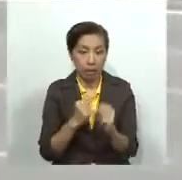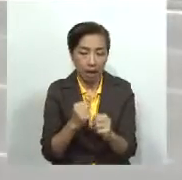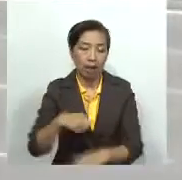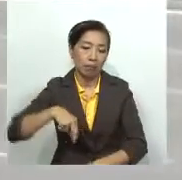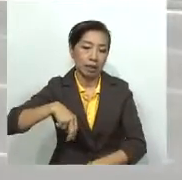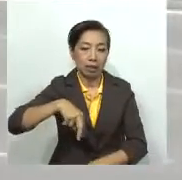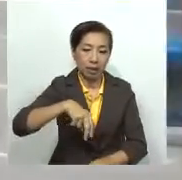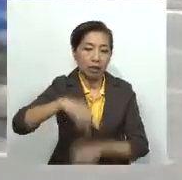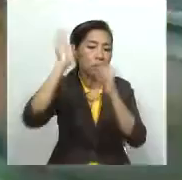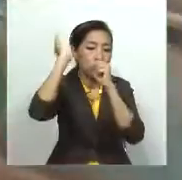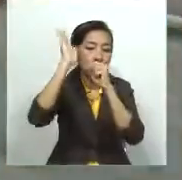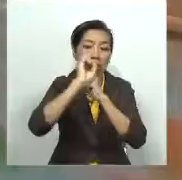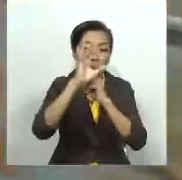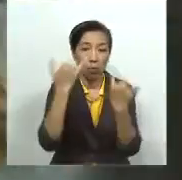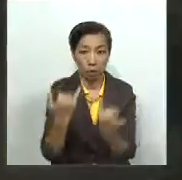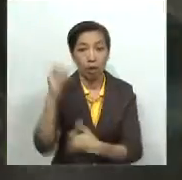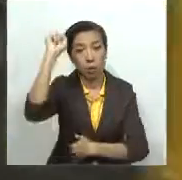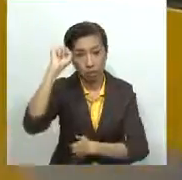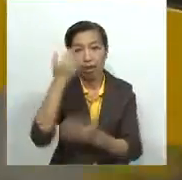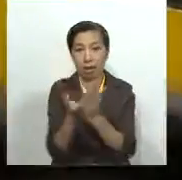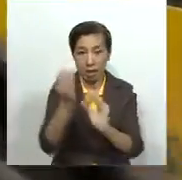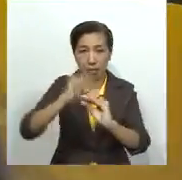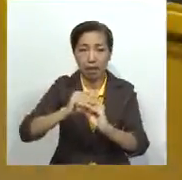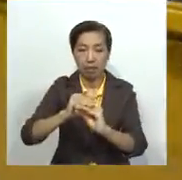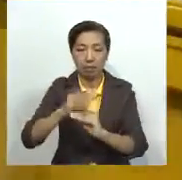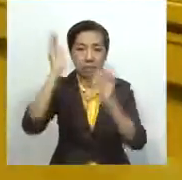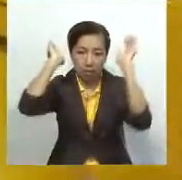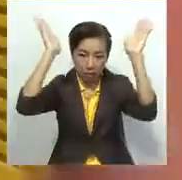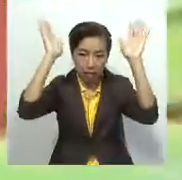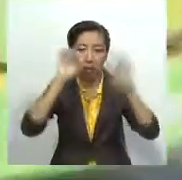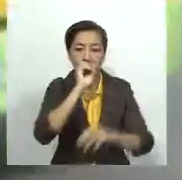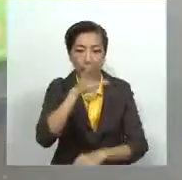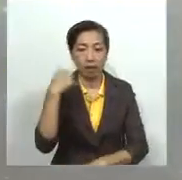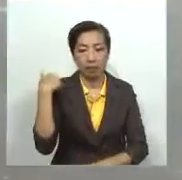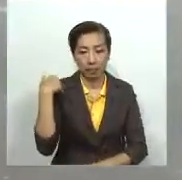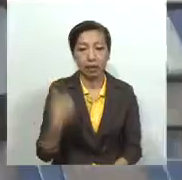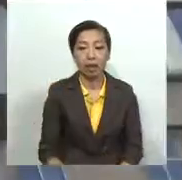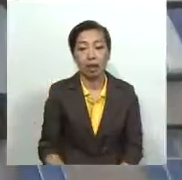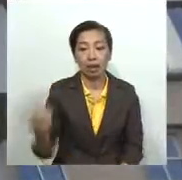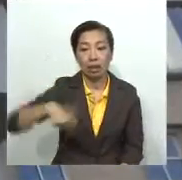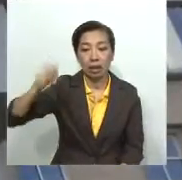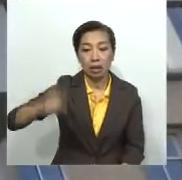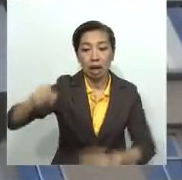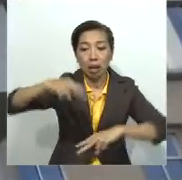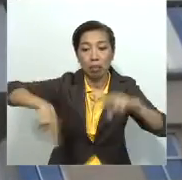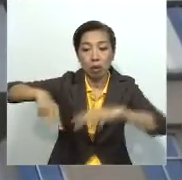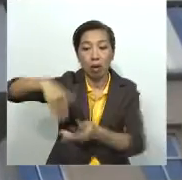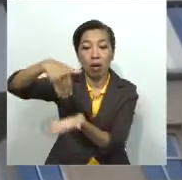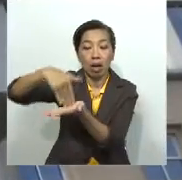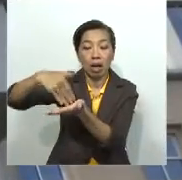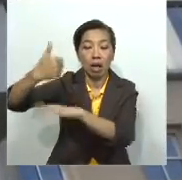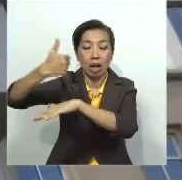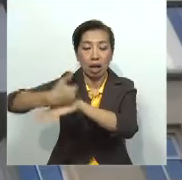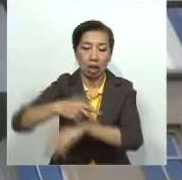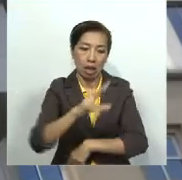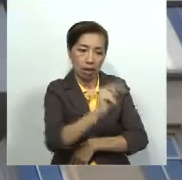ประกาศไปนะคะว่าเดี๋ยววันนี้มีการขึ้นค่ารถเมล์แล้วนะส่วนที่ศาลปกครองกลางนะคะก็นัดพิจารณาไต่สวนกรณีที่น